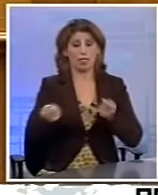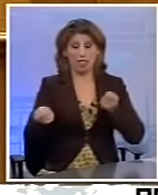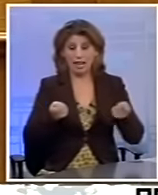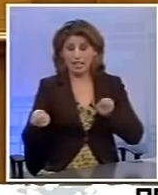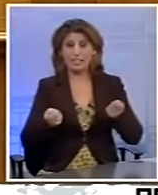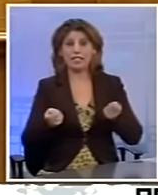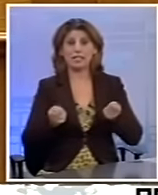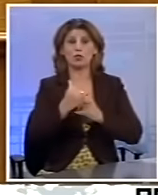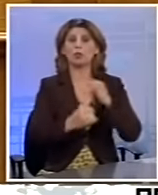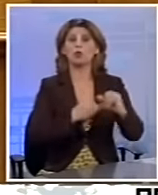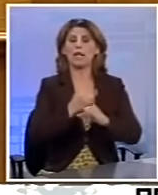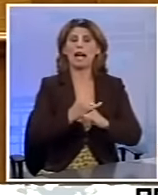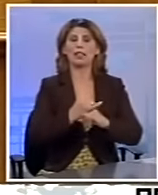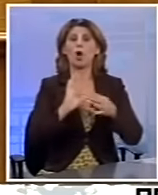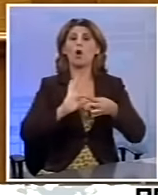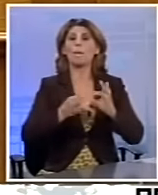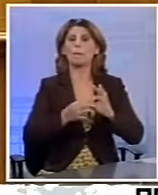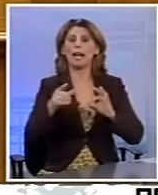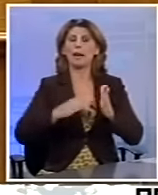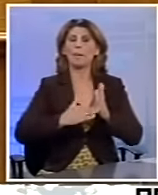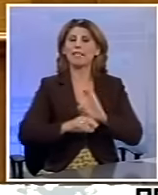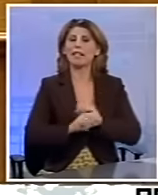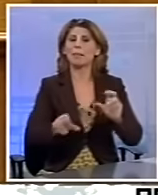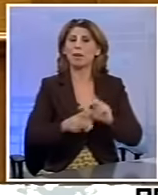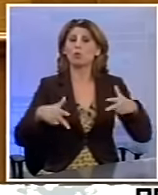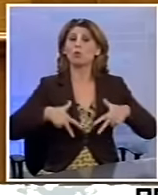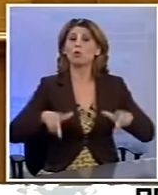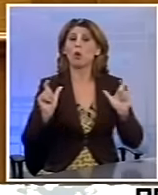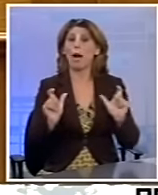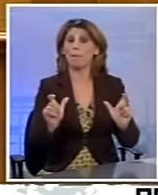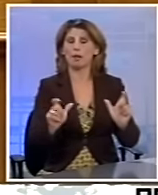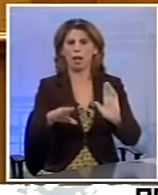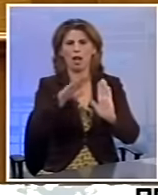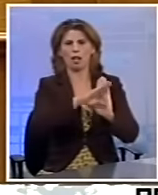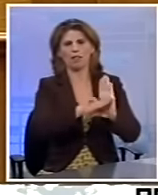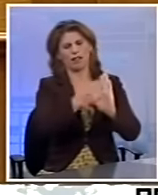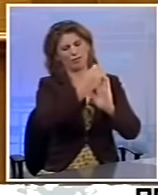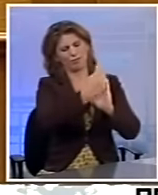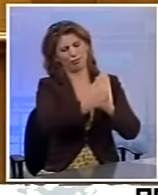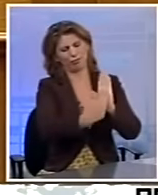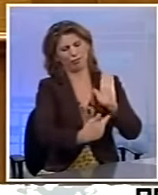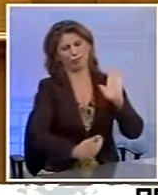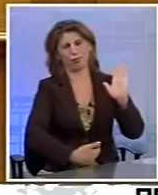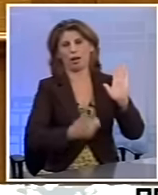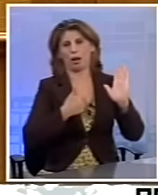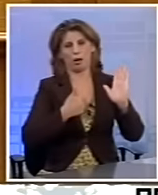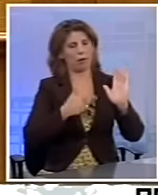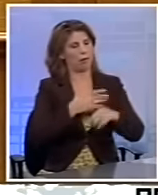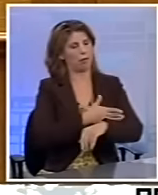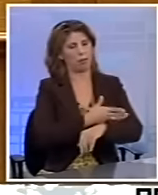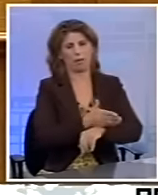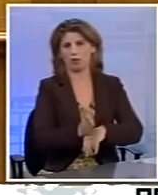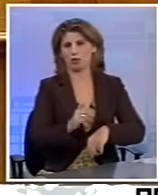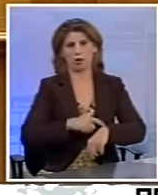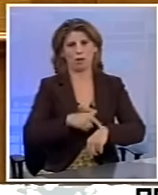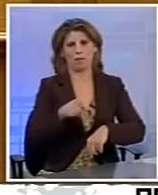στην υπηρεσία ενημέρωσης του κυρίου Καμένου, του Υπουργείου Αμήνης. Ο κατάλογος είναι τεράστιος και δεν θα φάω το χρόνο μου να ασχοληθώ